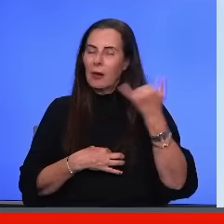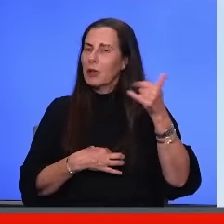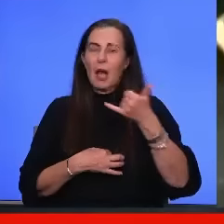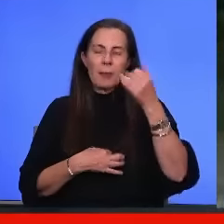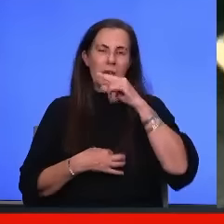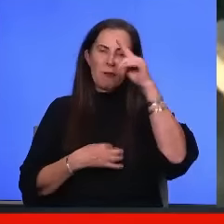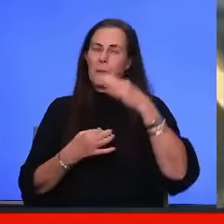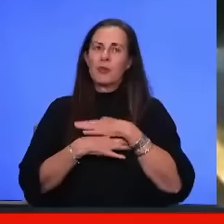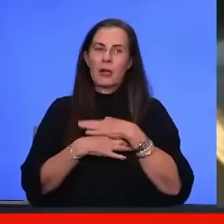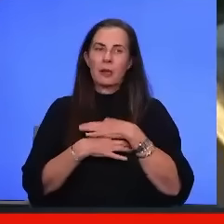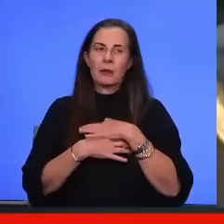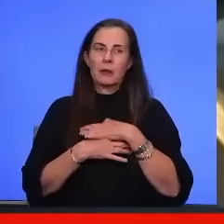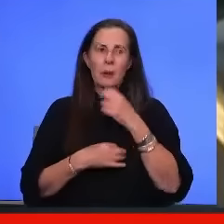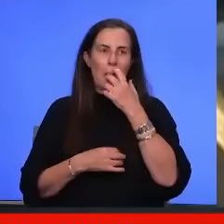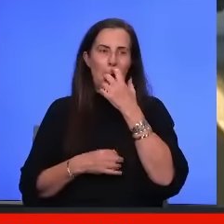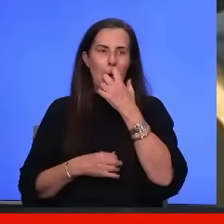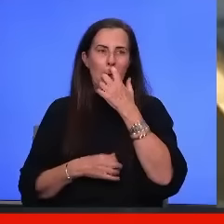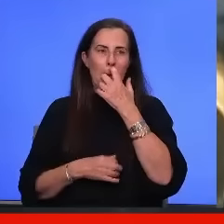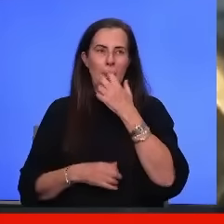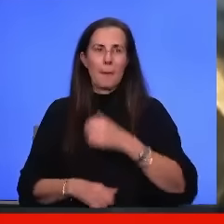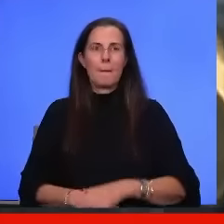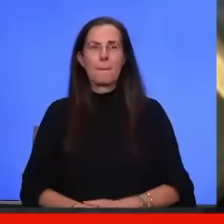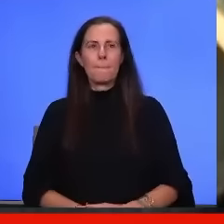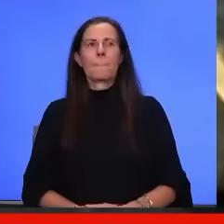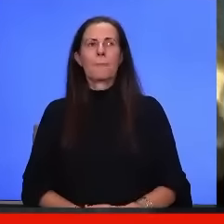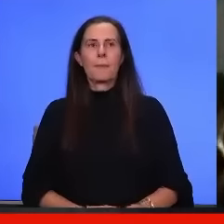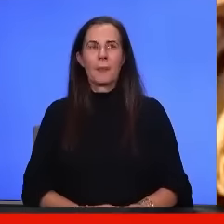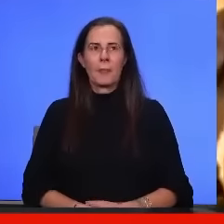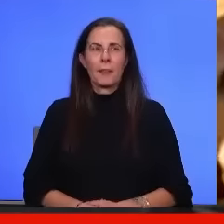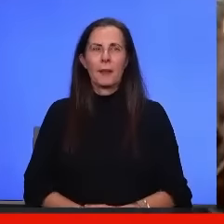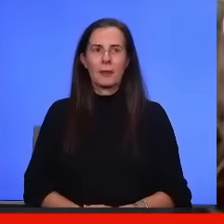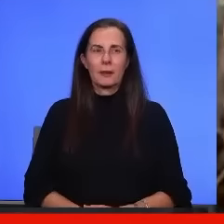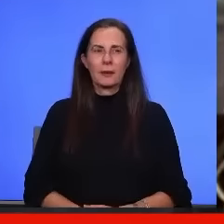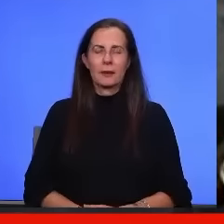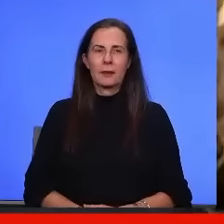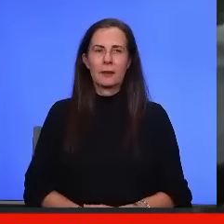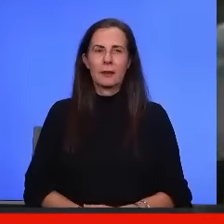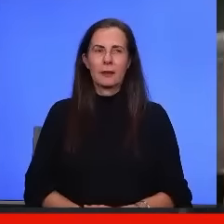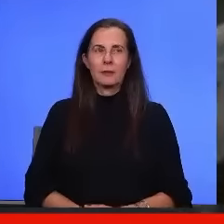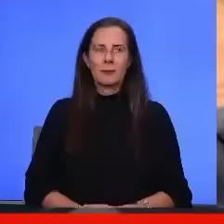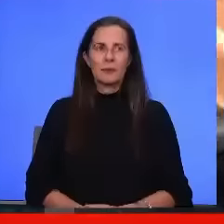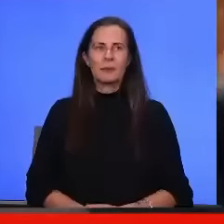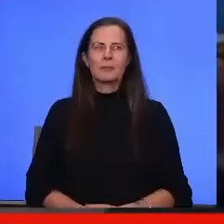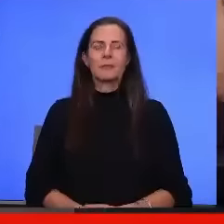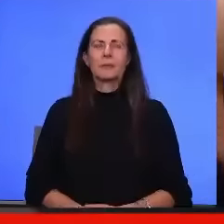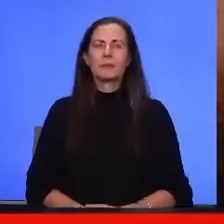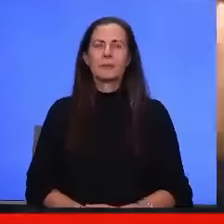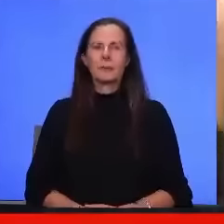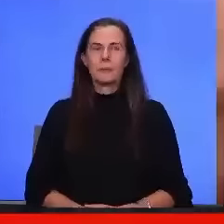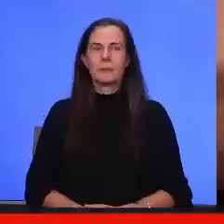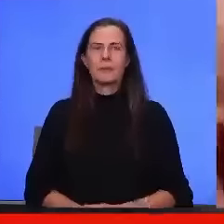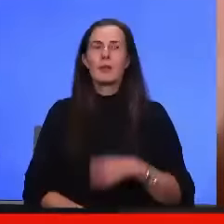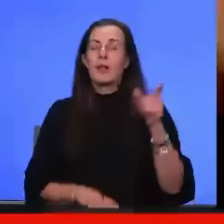גאווה. צעקות, תתעוררו על החיים שלכם. בושה, בושה, בושה. אלו